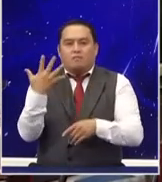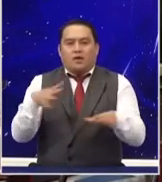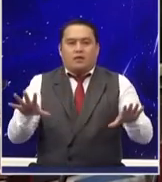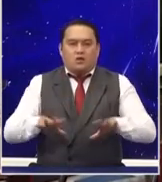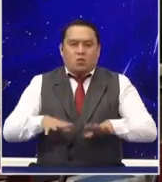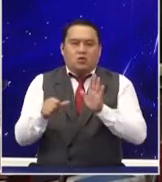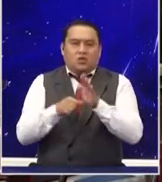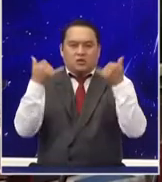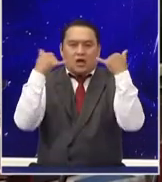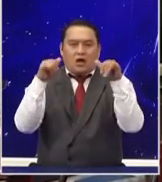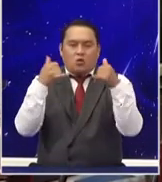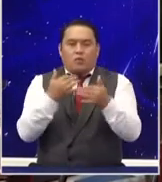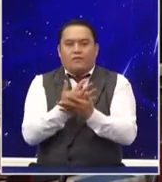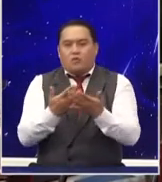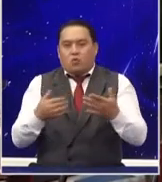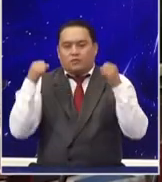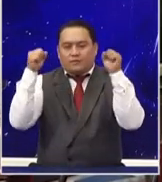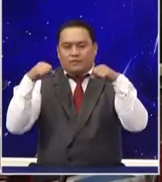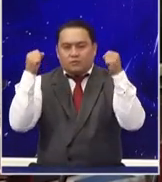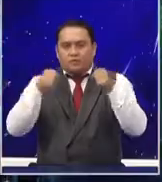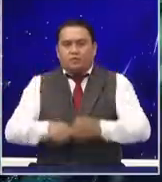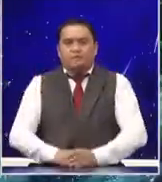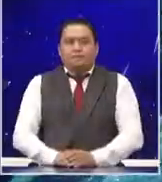лошадей, 6 коров и много мелкорогатого скота.